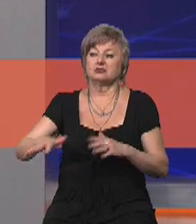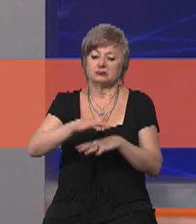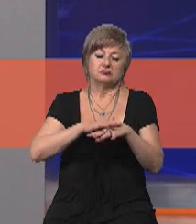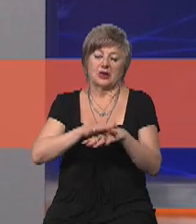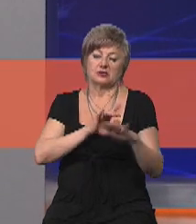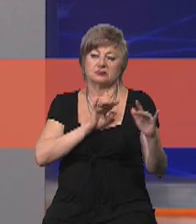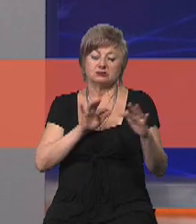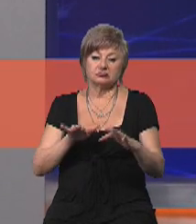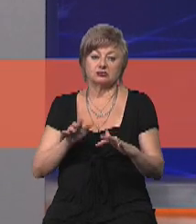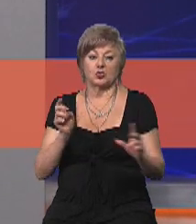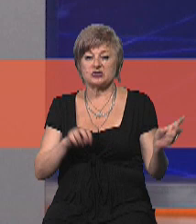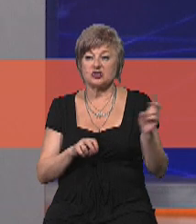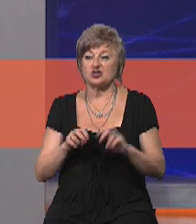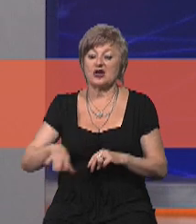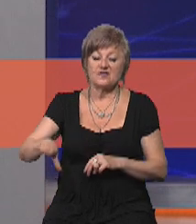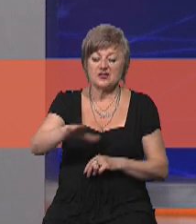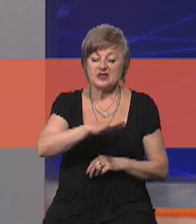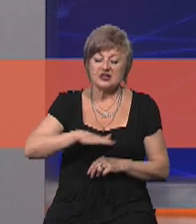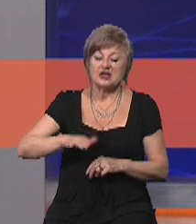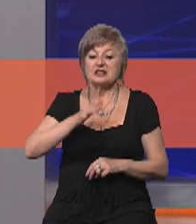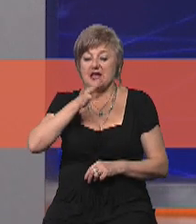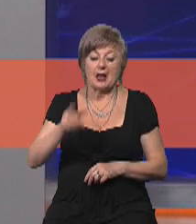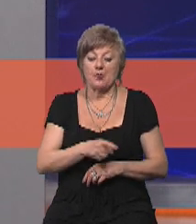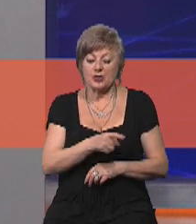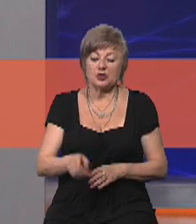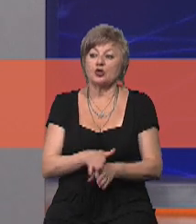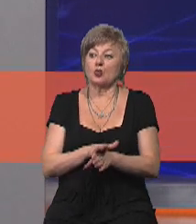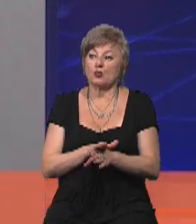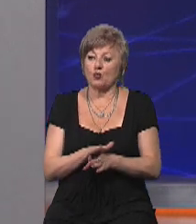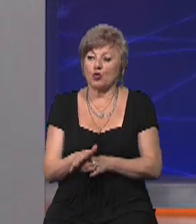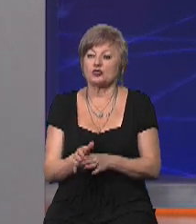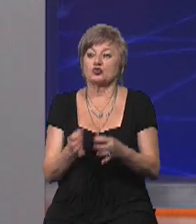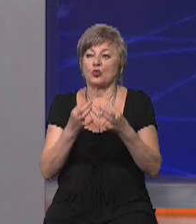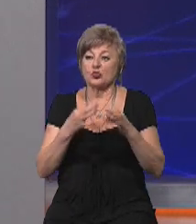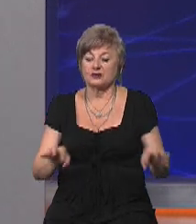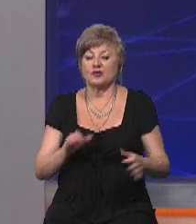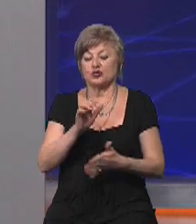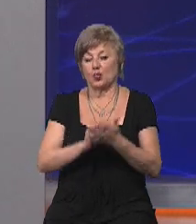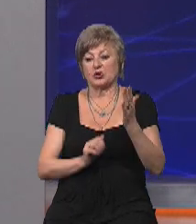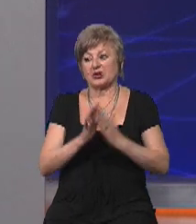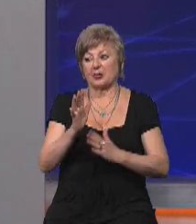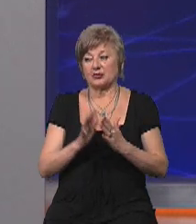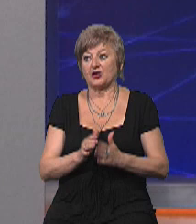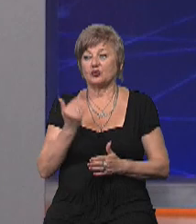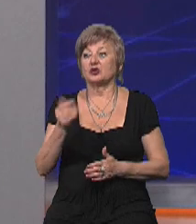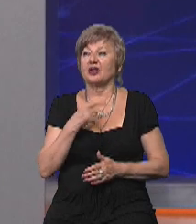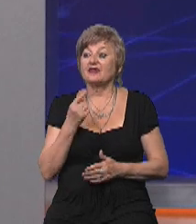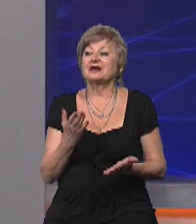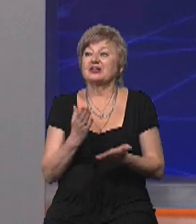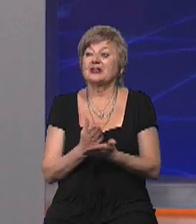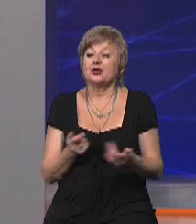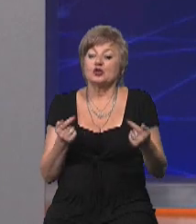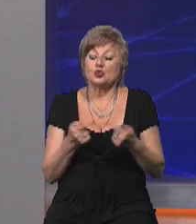массового посещения. Это все территории, которые за 5 лет были полностью освобождены от амброзии. И как он говорит, есть